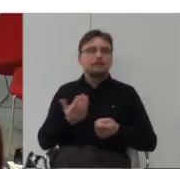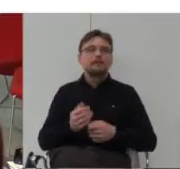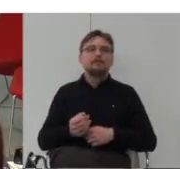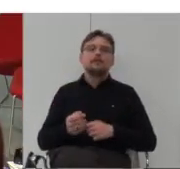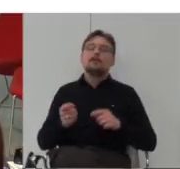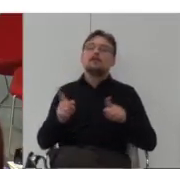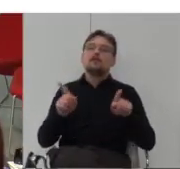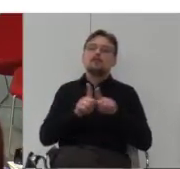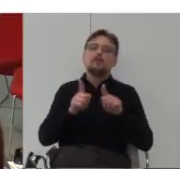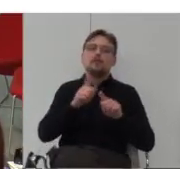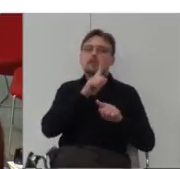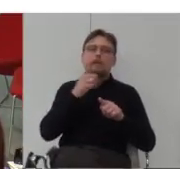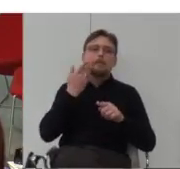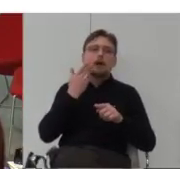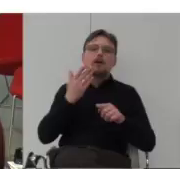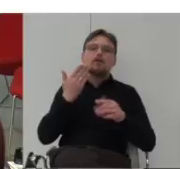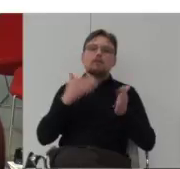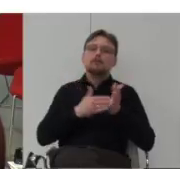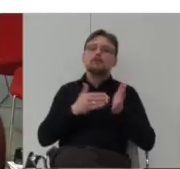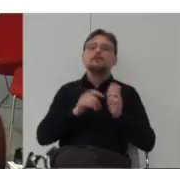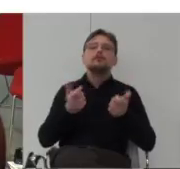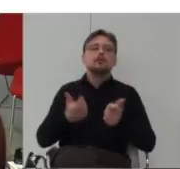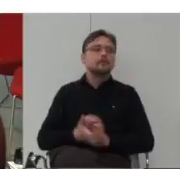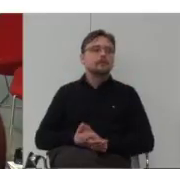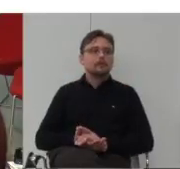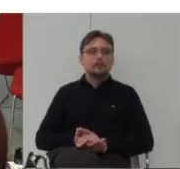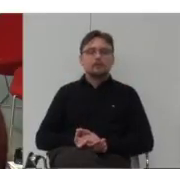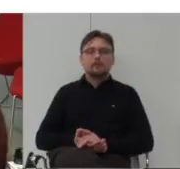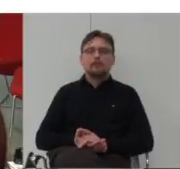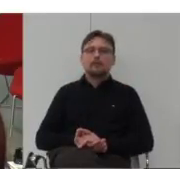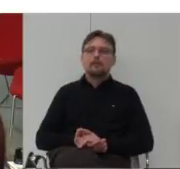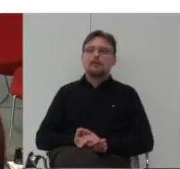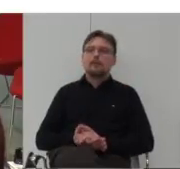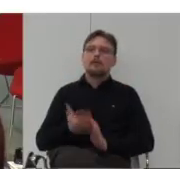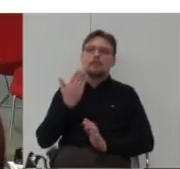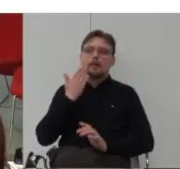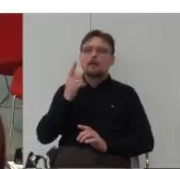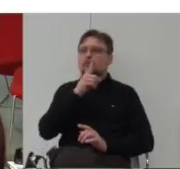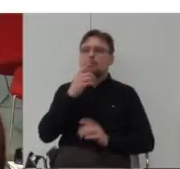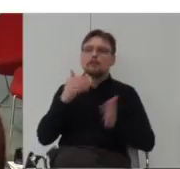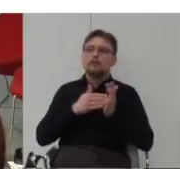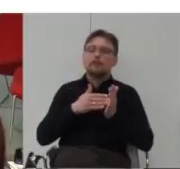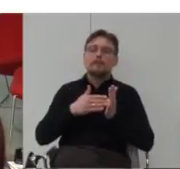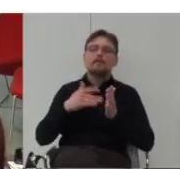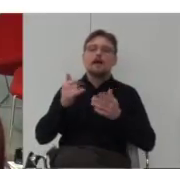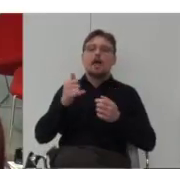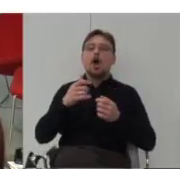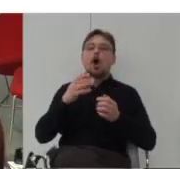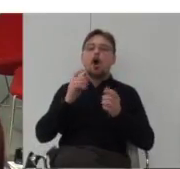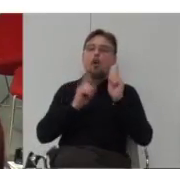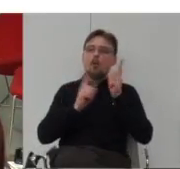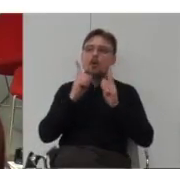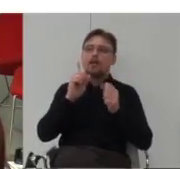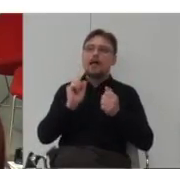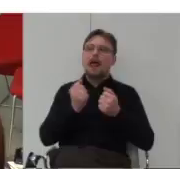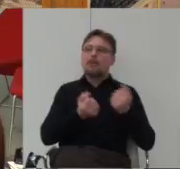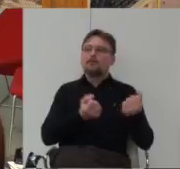ich paląca potrzeba, jak się okazało, to był mobilny ogród, który służył nam do